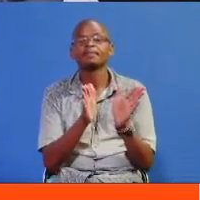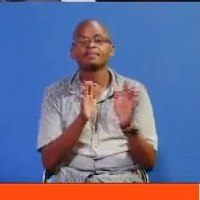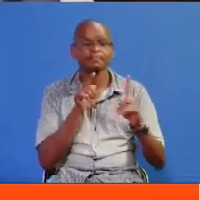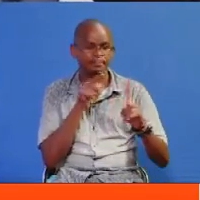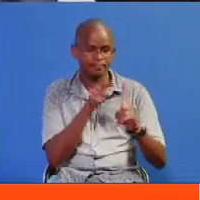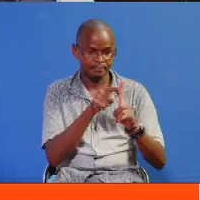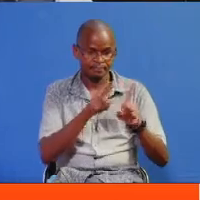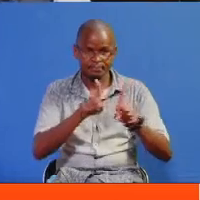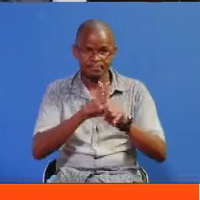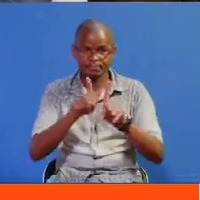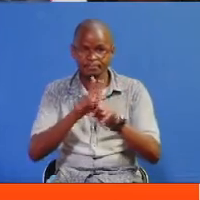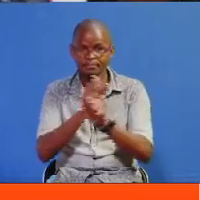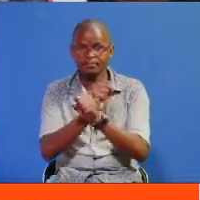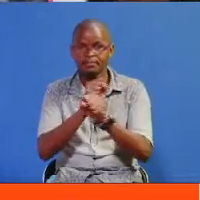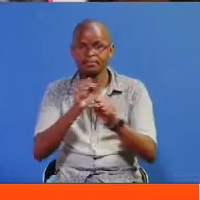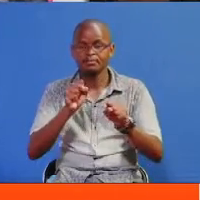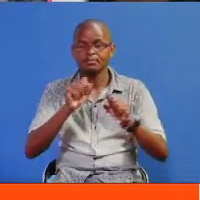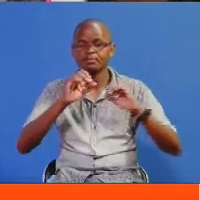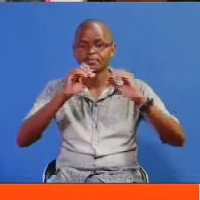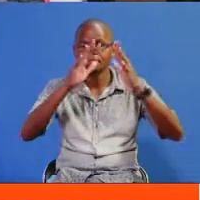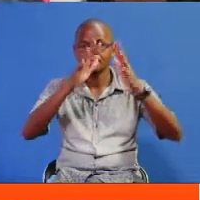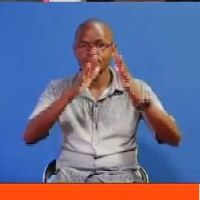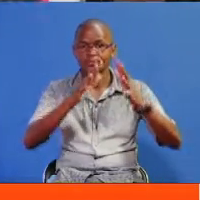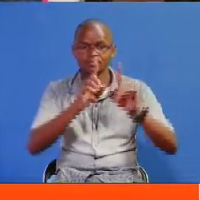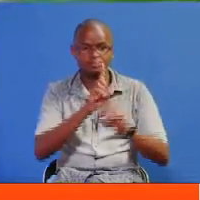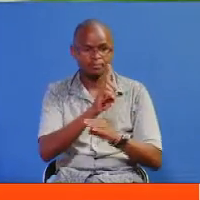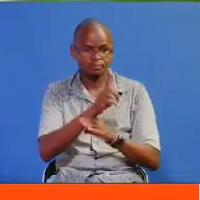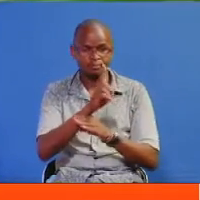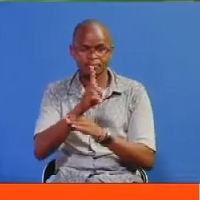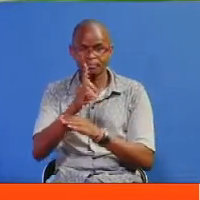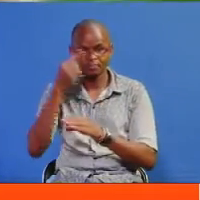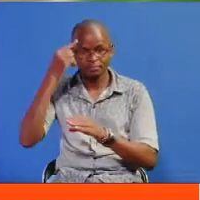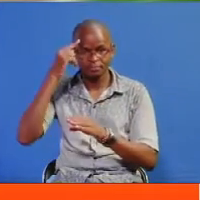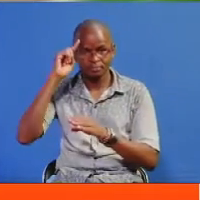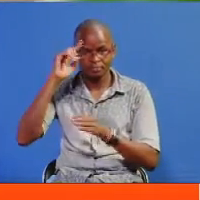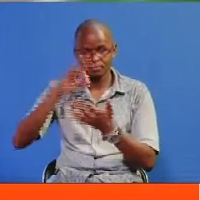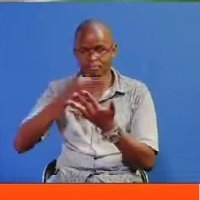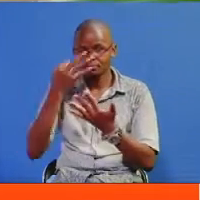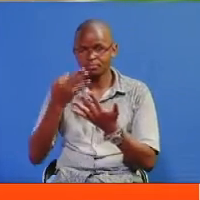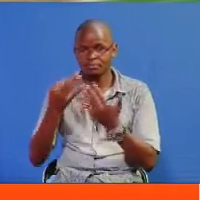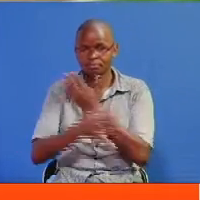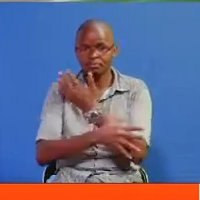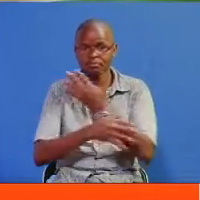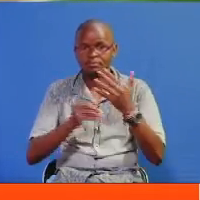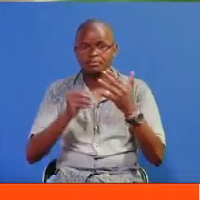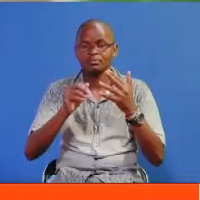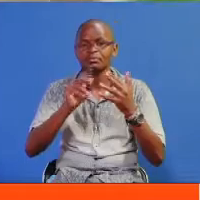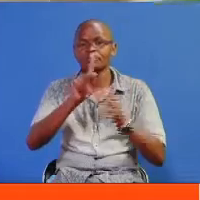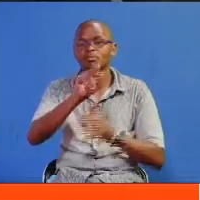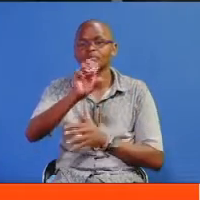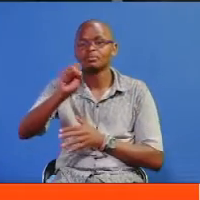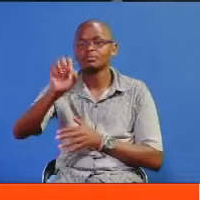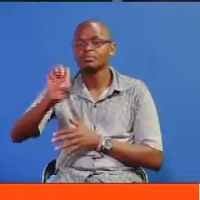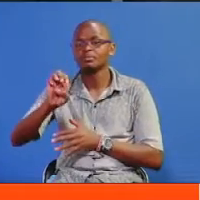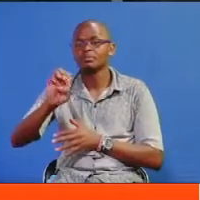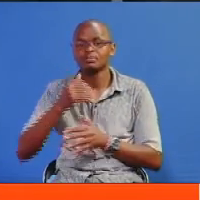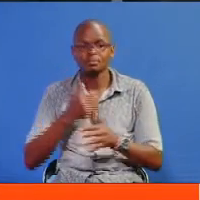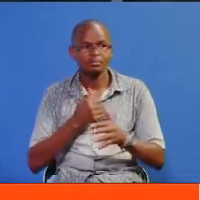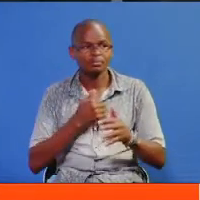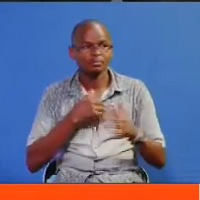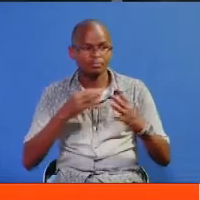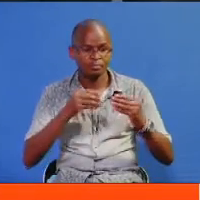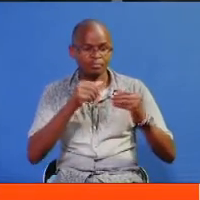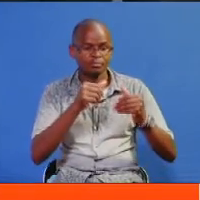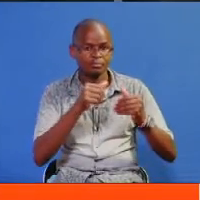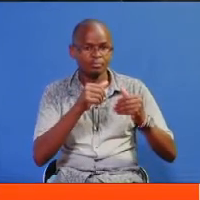unalenga pia kuokoa walimu wanaoshutumiwa kimakosa katika wizi wa mitihani. We have resolved